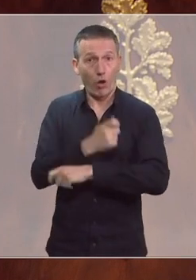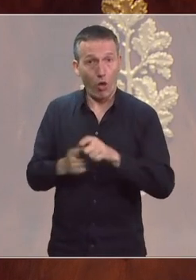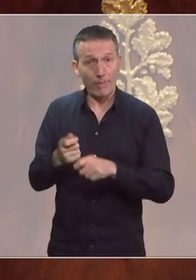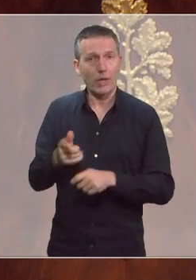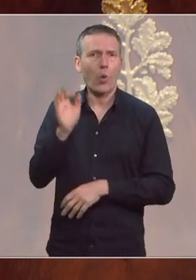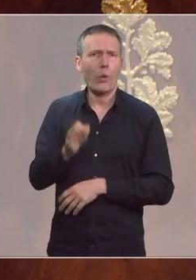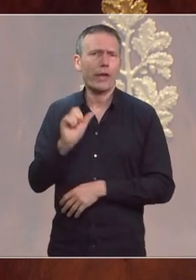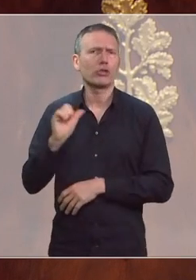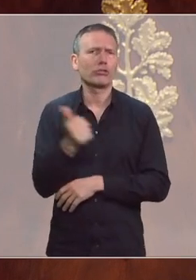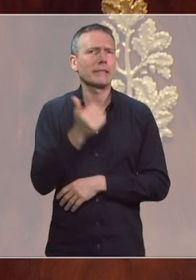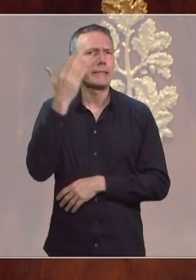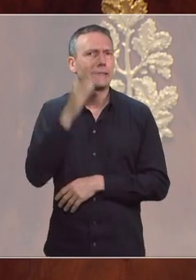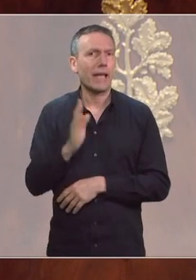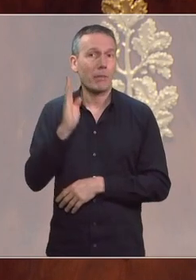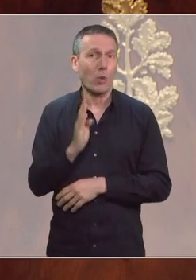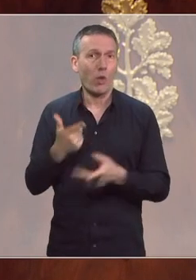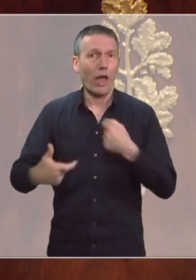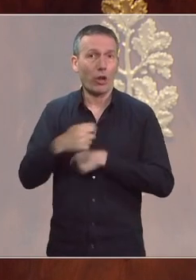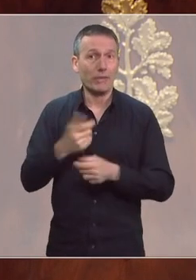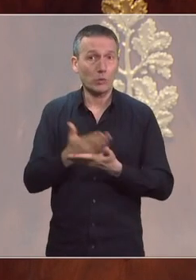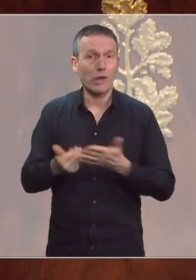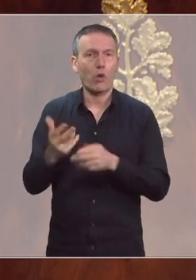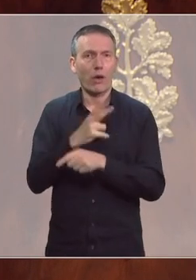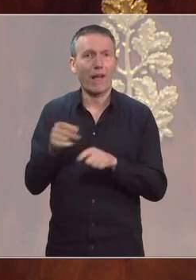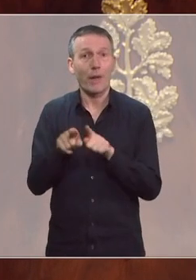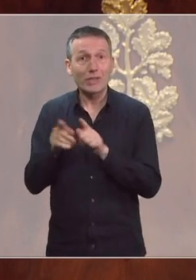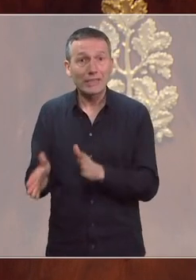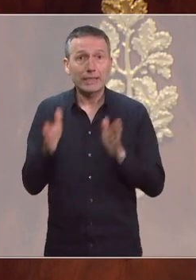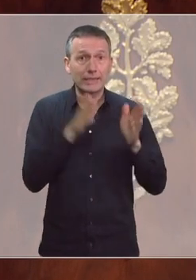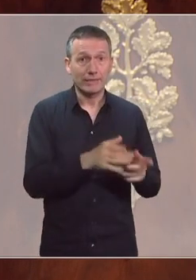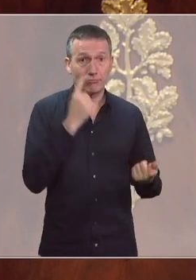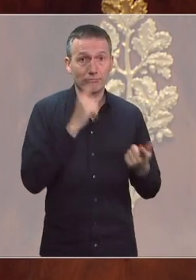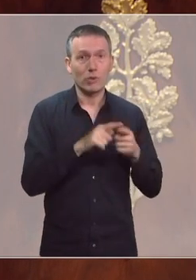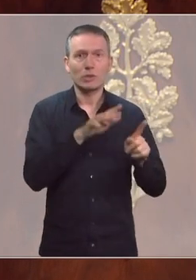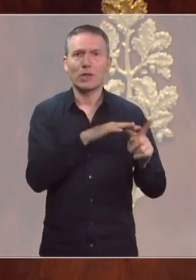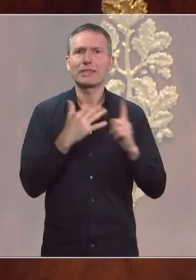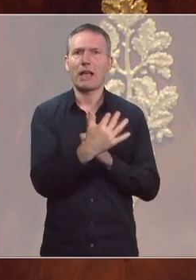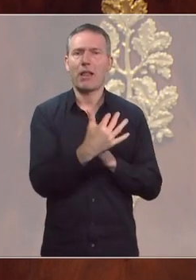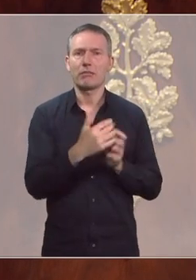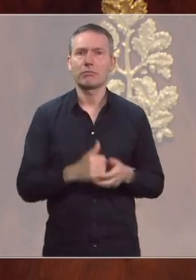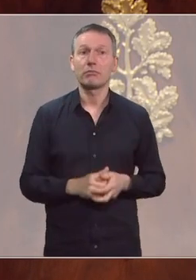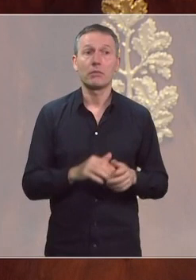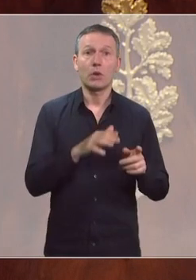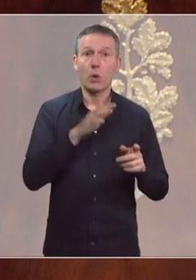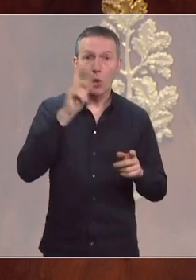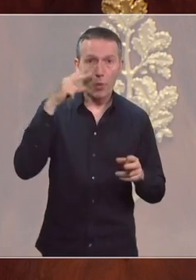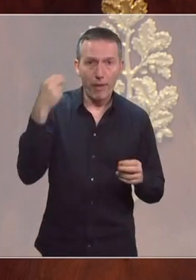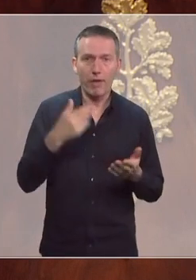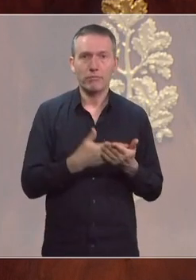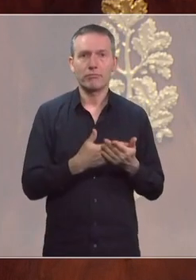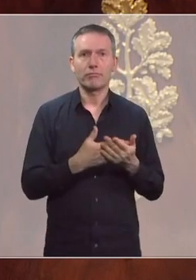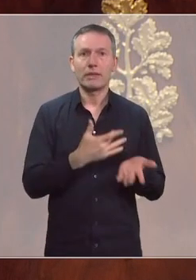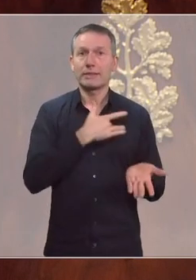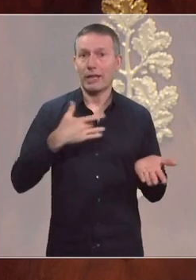si chacun voit à quel point la situation est grave. Elle l'est pour des raisons sociales, pour des raisons humaines et pour des